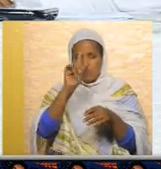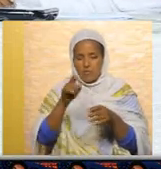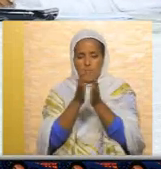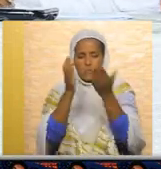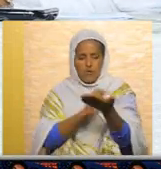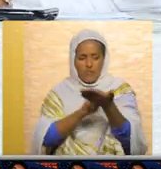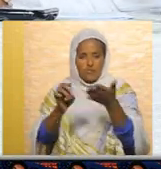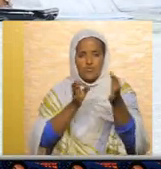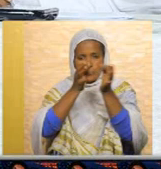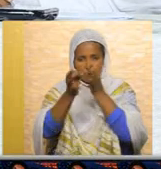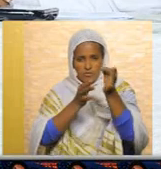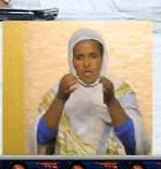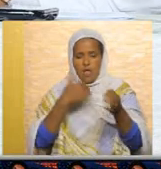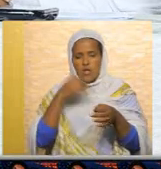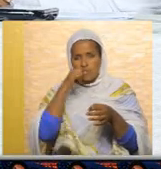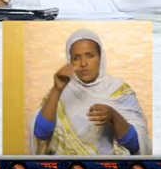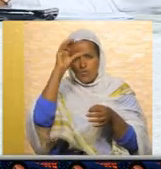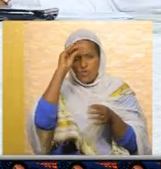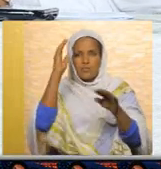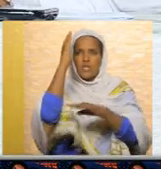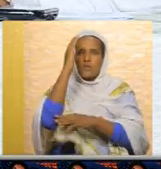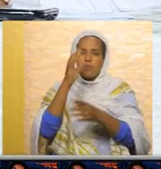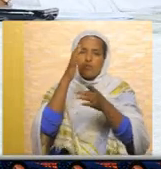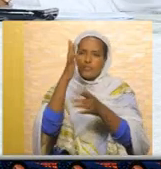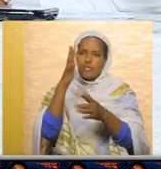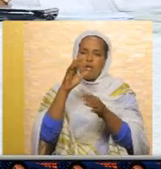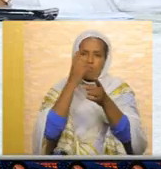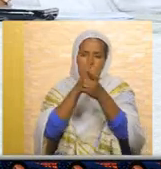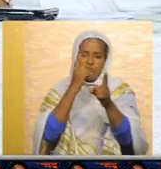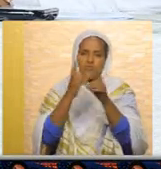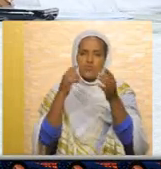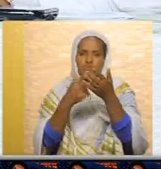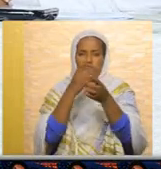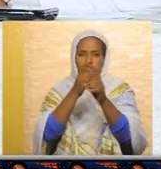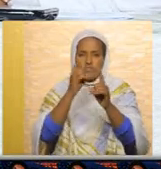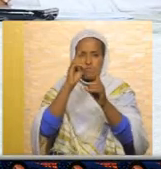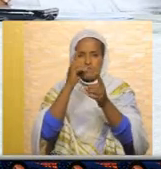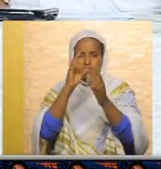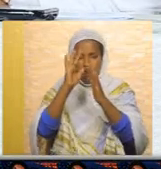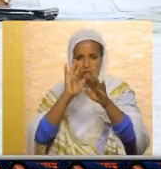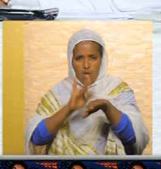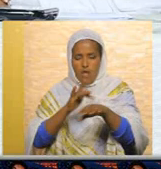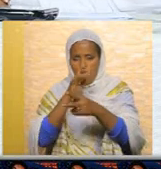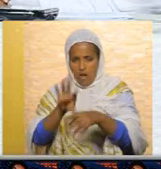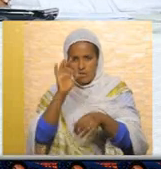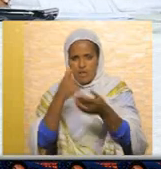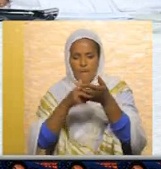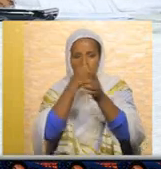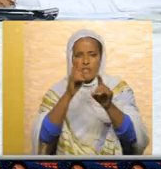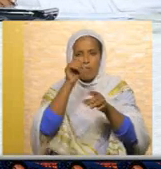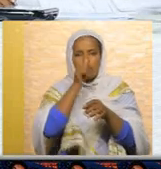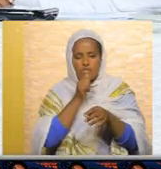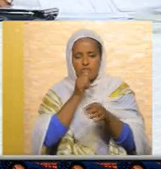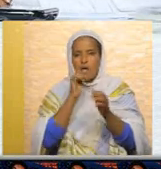ቅዱስ እንደተገለጸው ሴትም ወንድም በእግዚአብሔር አምሳል እንደተፈጠሩ ዘፍጥረት ላይ የምናገኘው ነገር ነው። የአፈጣጠር